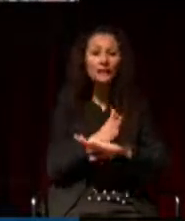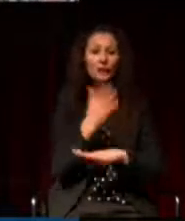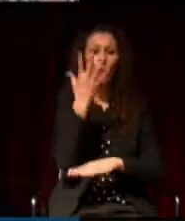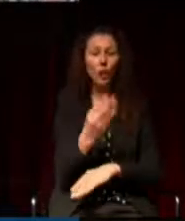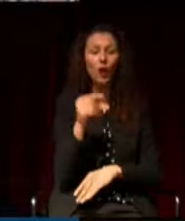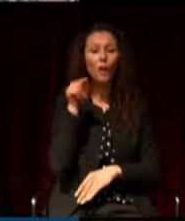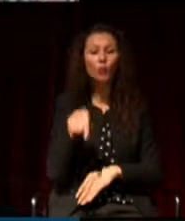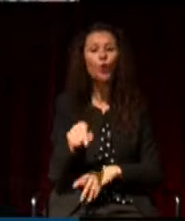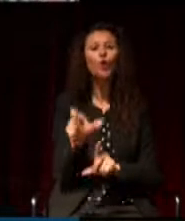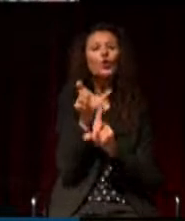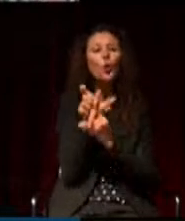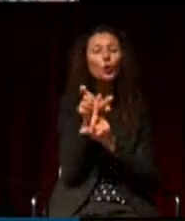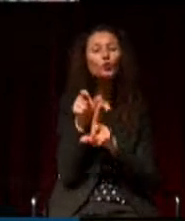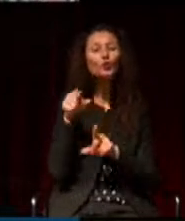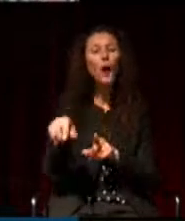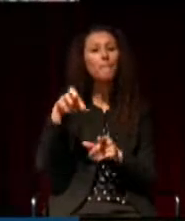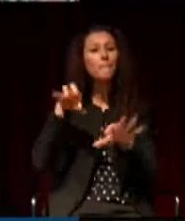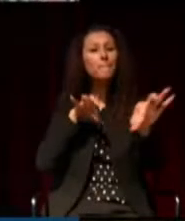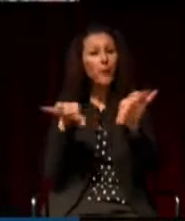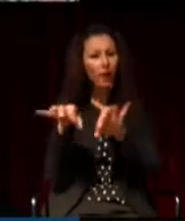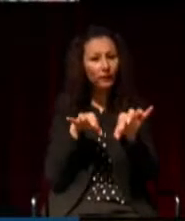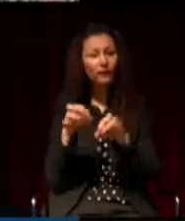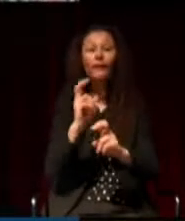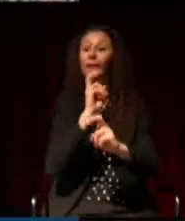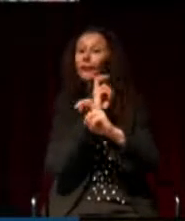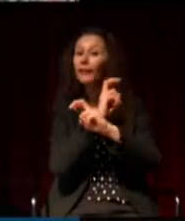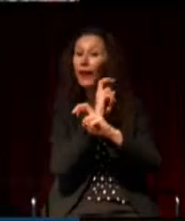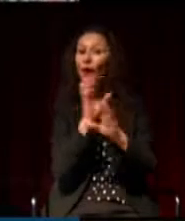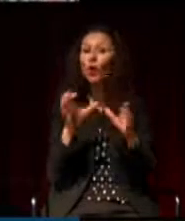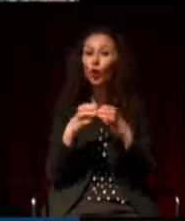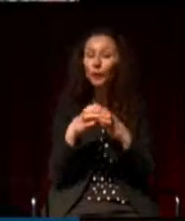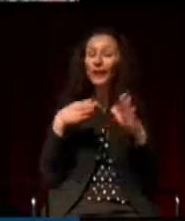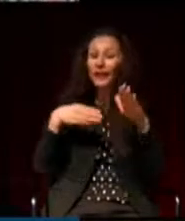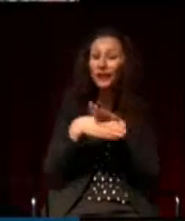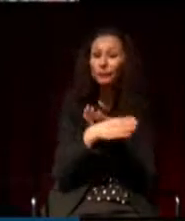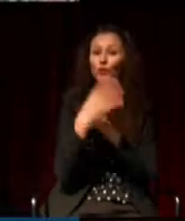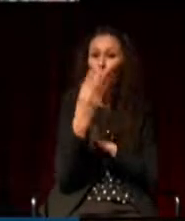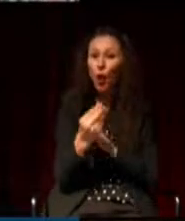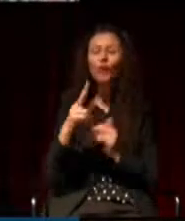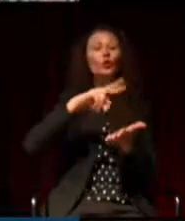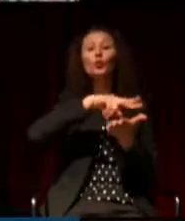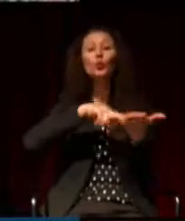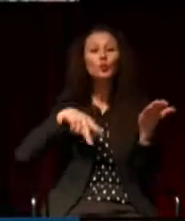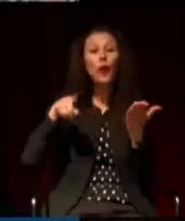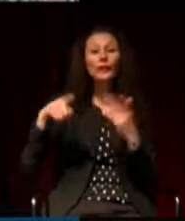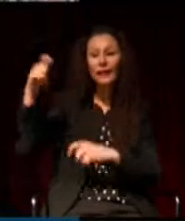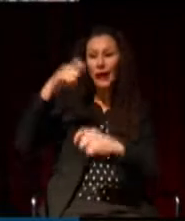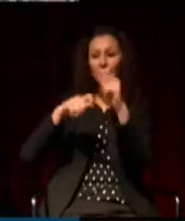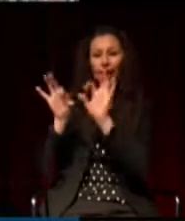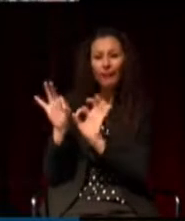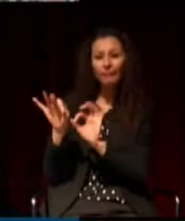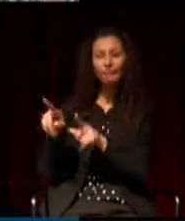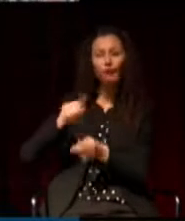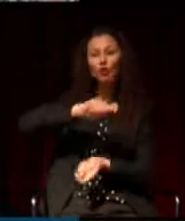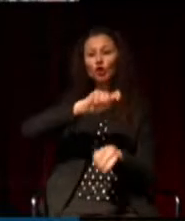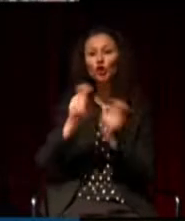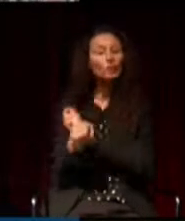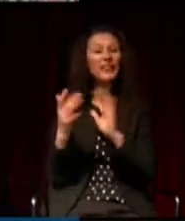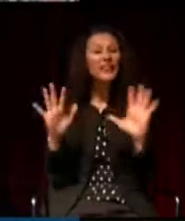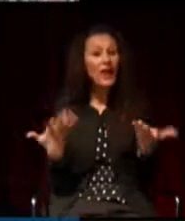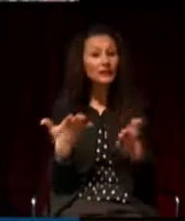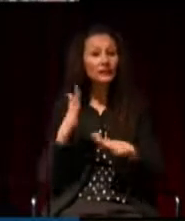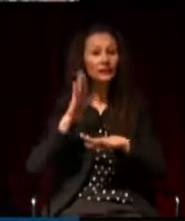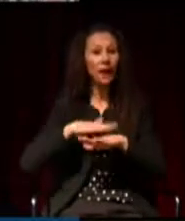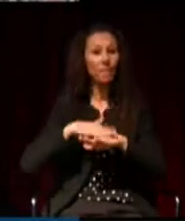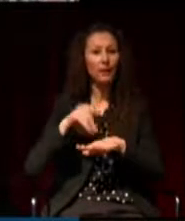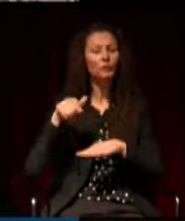olarak bu korunacak planlardaki tehlike grubuna girmiş olan ruhsatlı yapıların dönüşümünü nasıl